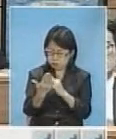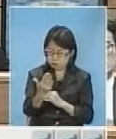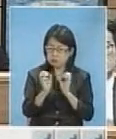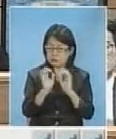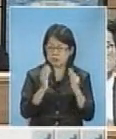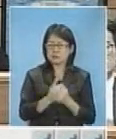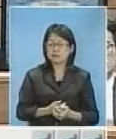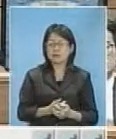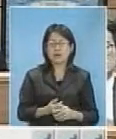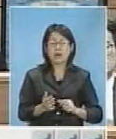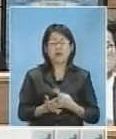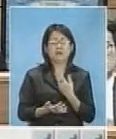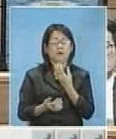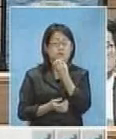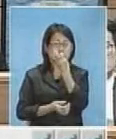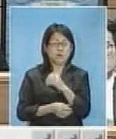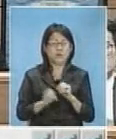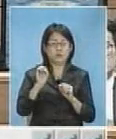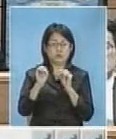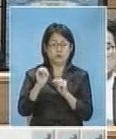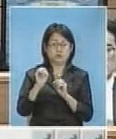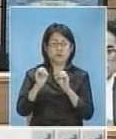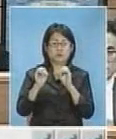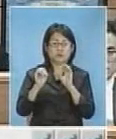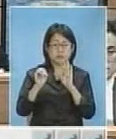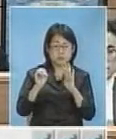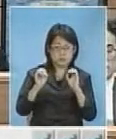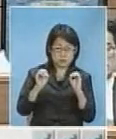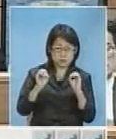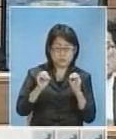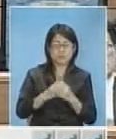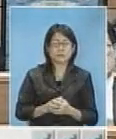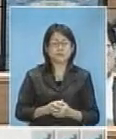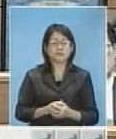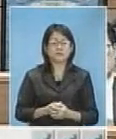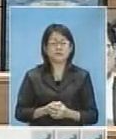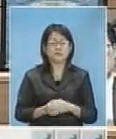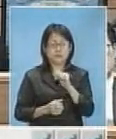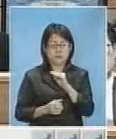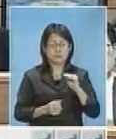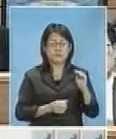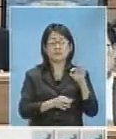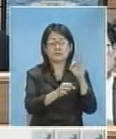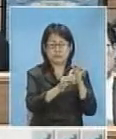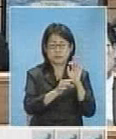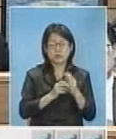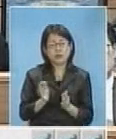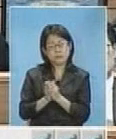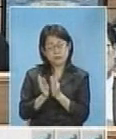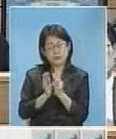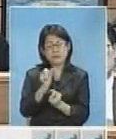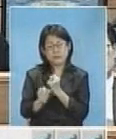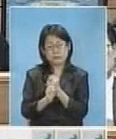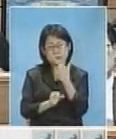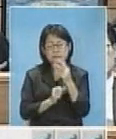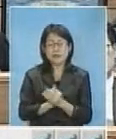คือเก็บ 0.40% จากเม็ดเงินฝากโดยรวมในระบบของธนาคารพาณิชย์3ปีที่ผ่านมาส